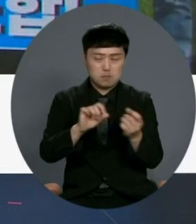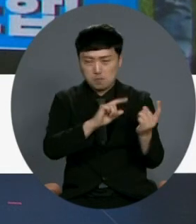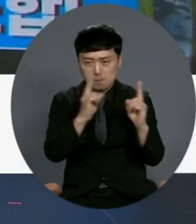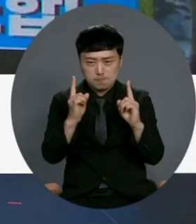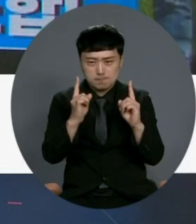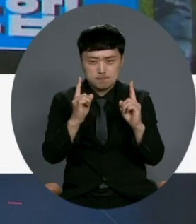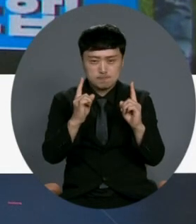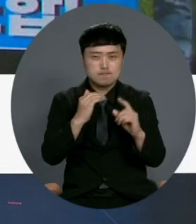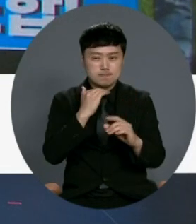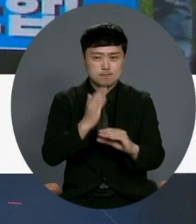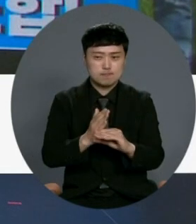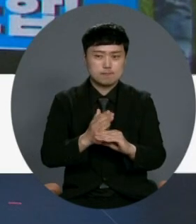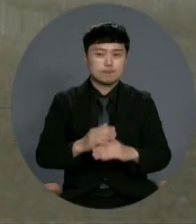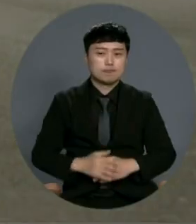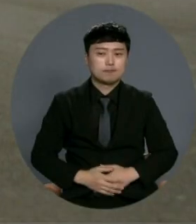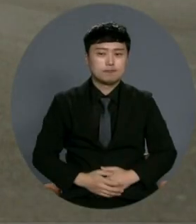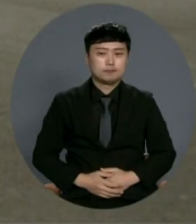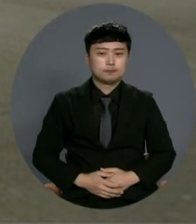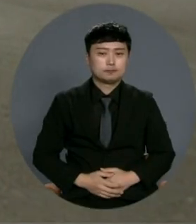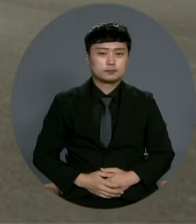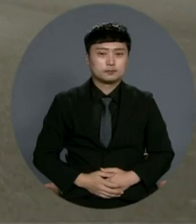기자가 보도합니다.